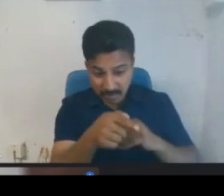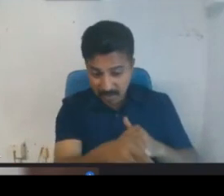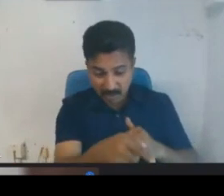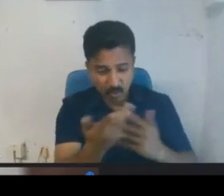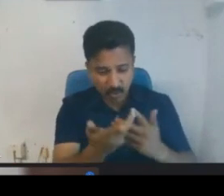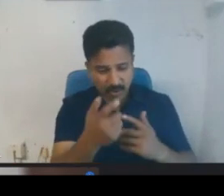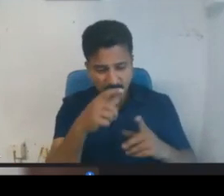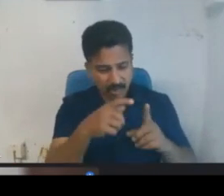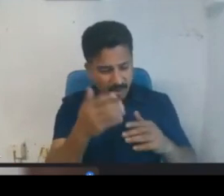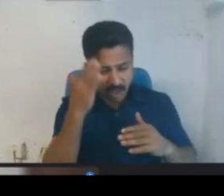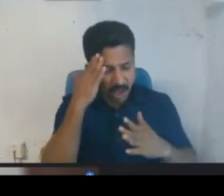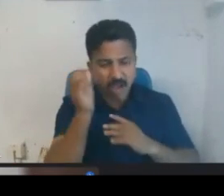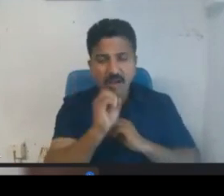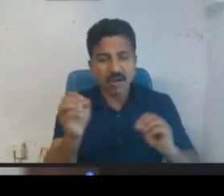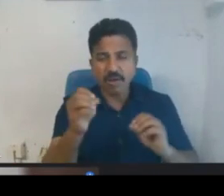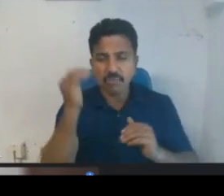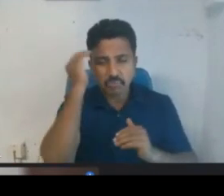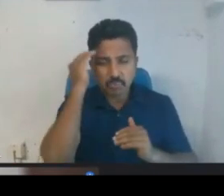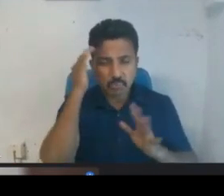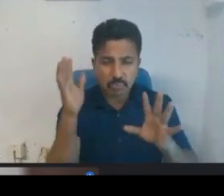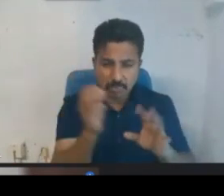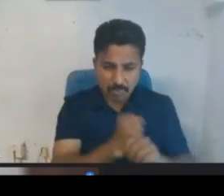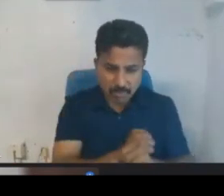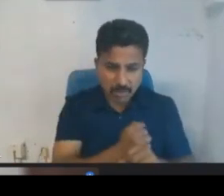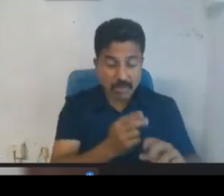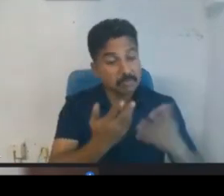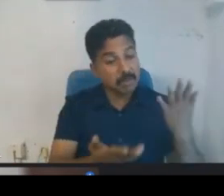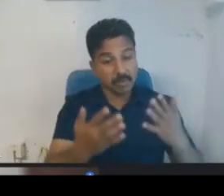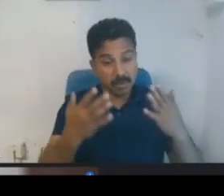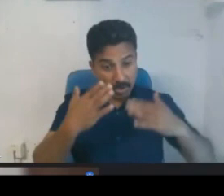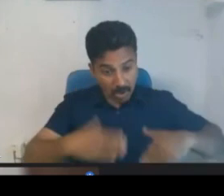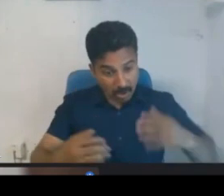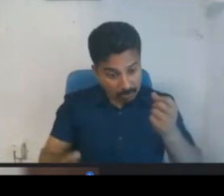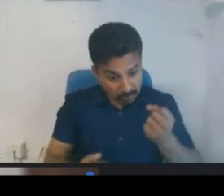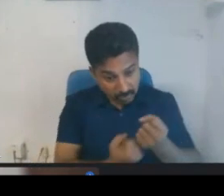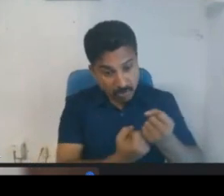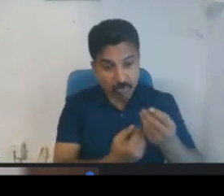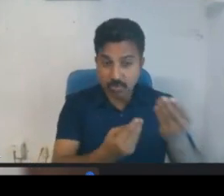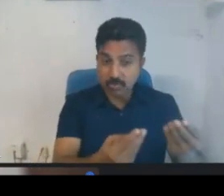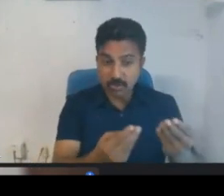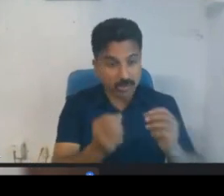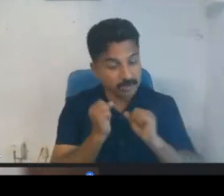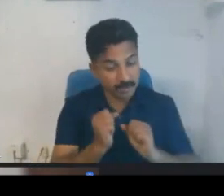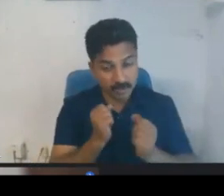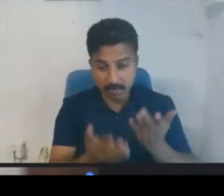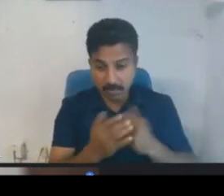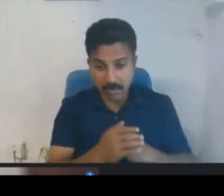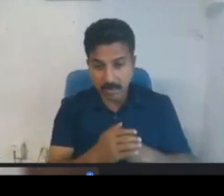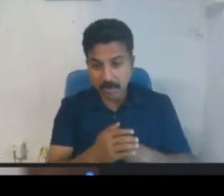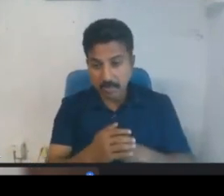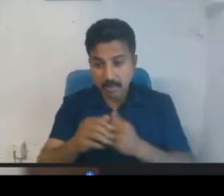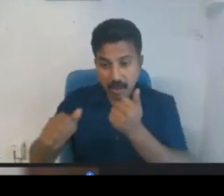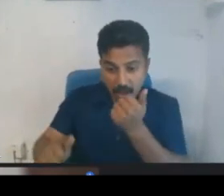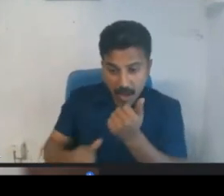പറ്റിയിട്ടുള്ള അറിവില്ലായ്മയായിരിക്കാം, അതിന് വേണ്ട ആരോഗ്യപരമായിട്ടുള്ള കാര്യങ്ങളിലൂടെ സഹായിക്കുന്നതിലൂടെ ആയിരിക്കാം, ഒരു